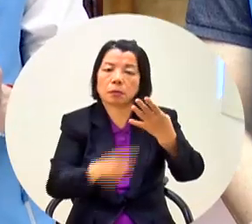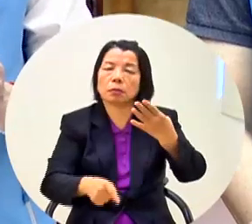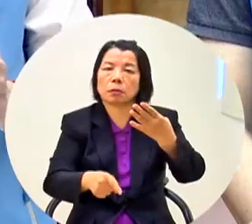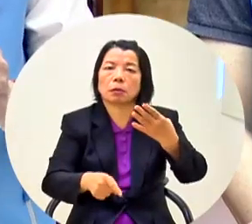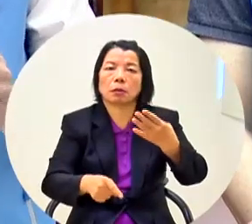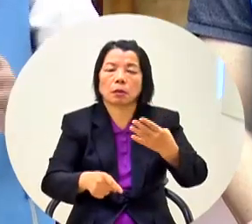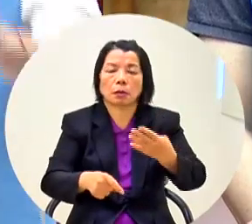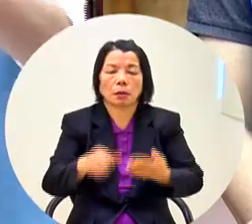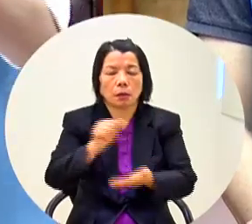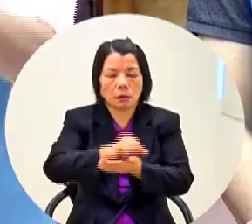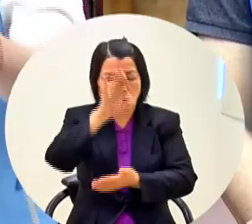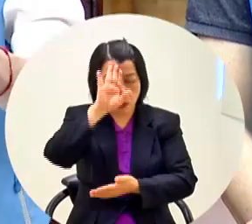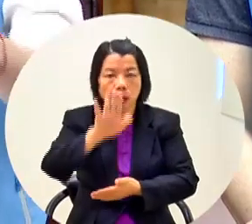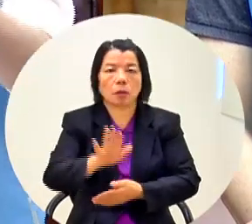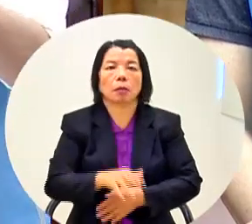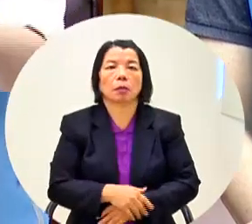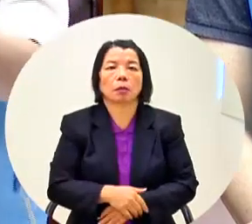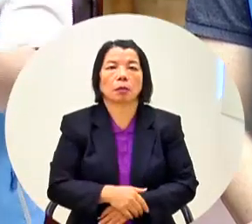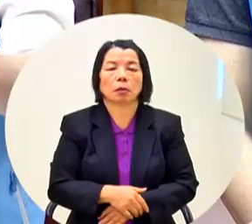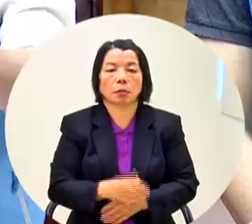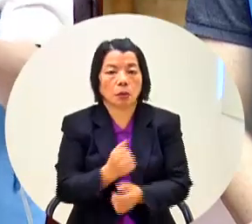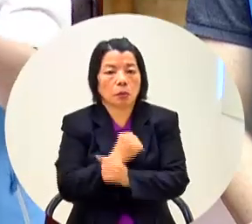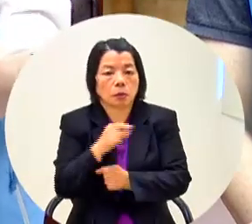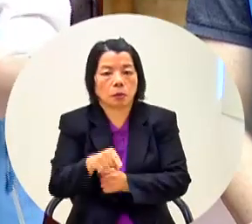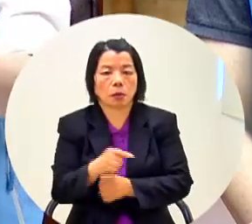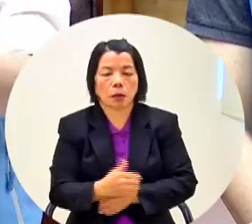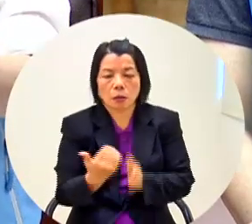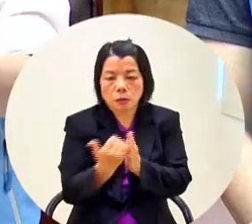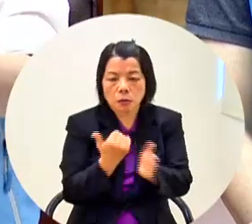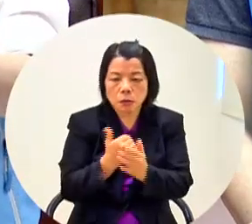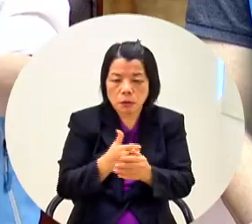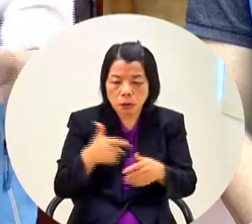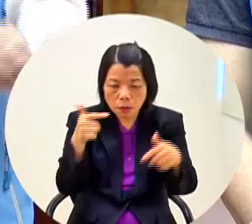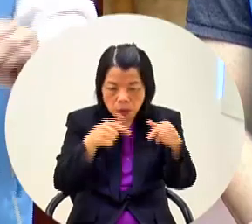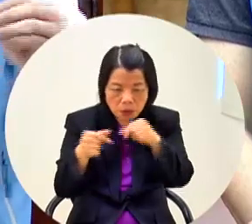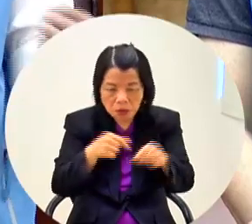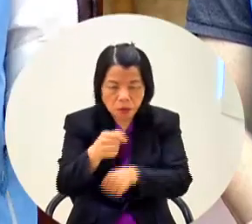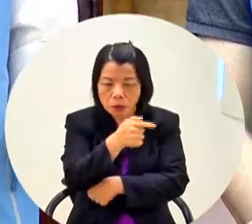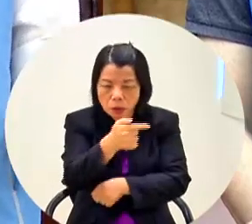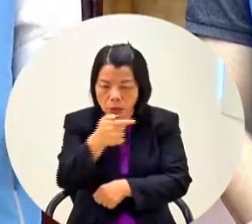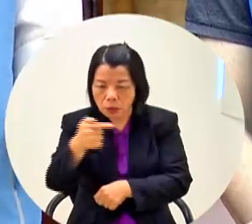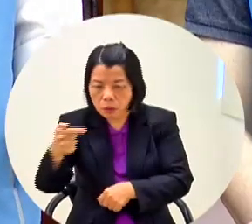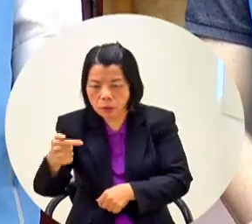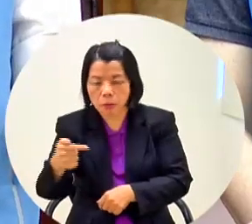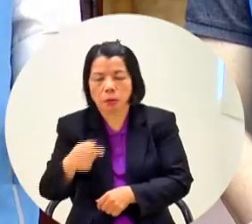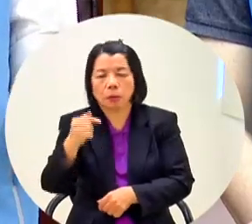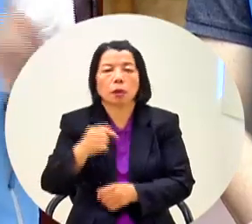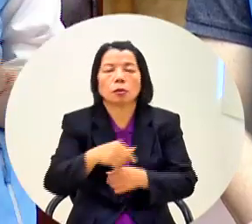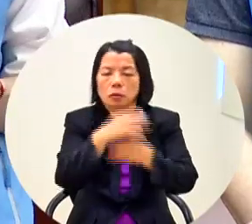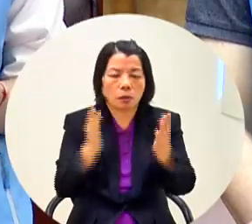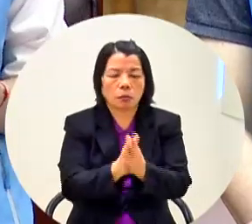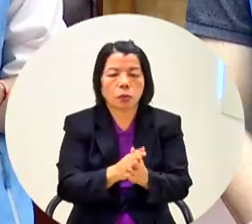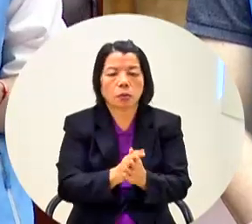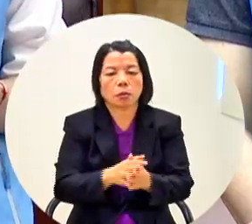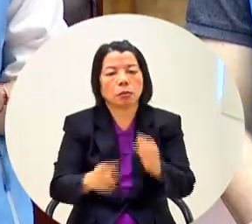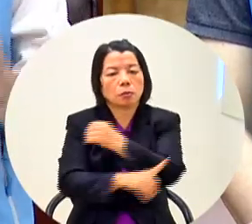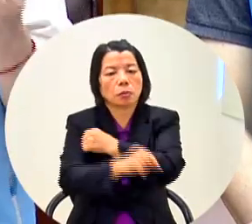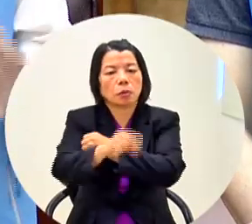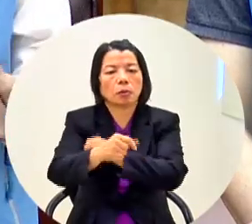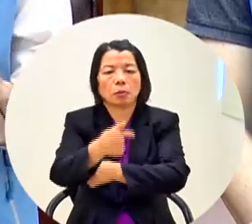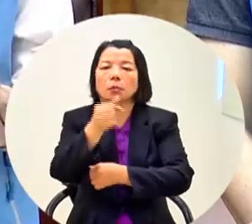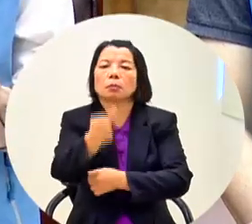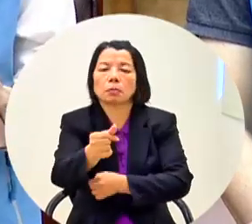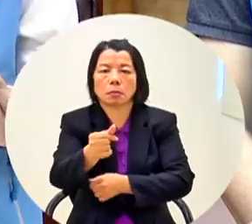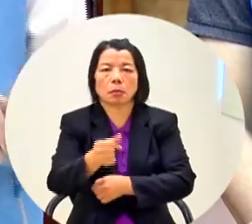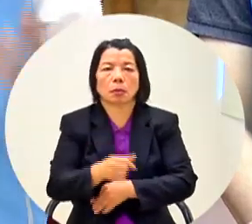惕的是，他们前面几次的采样都是阴，后面再转阳，那这让我们害怕是说